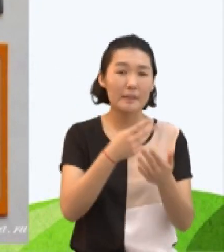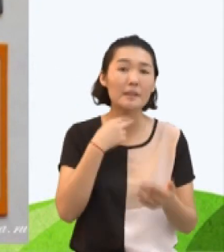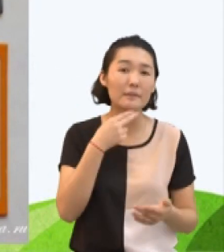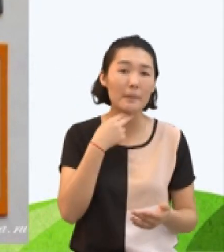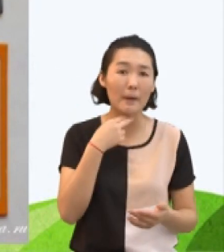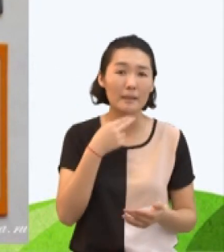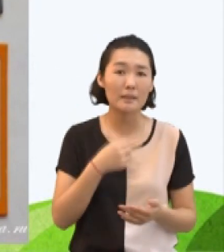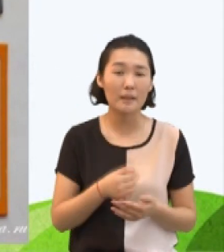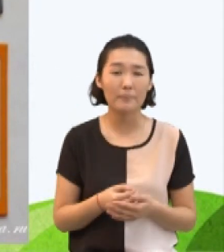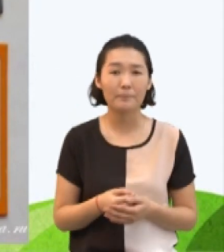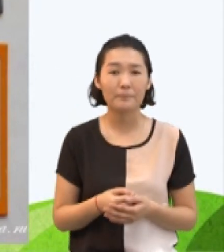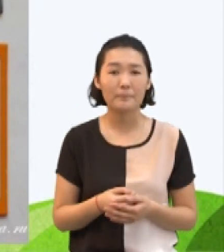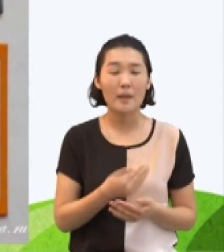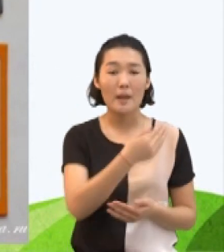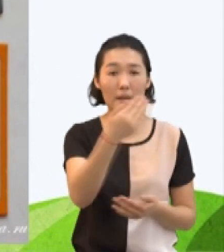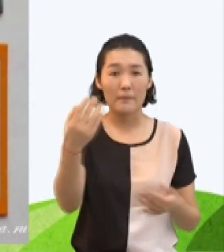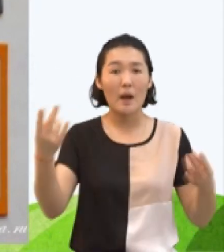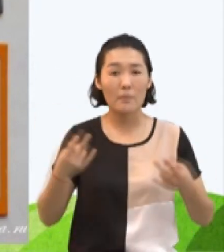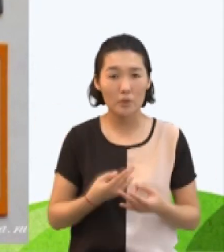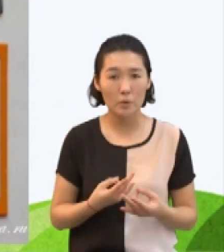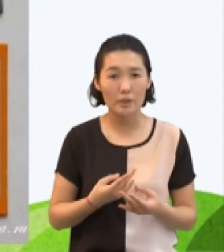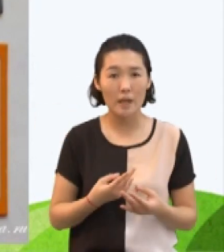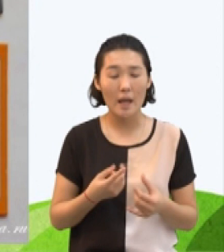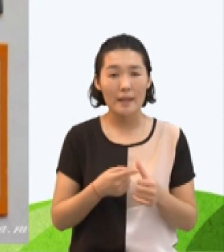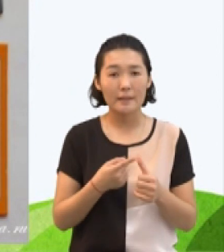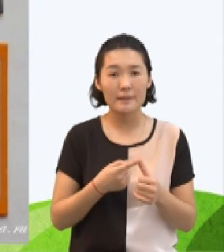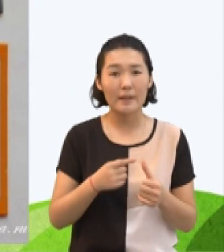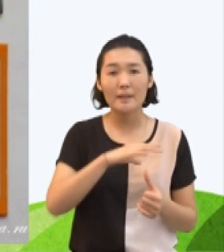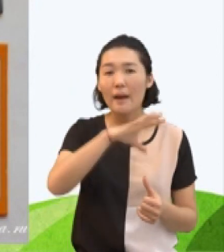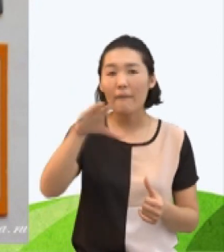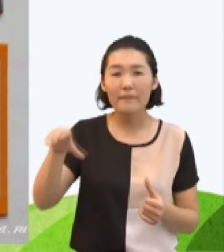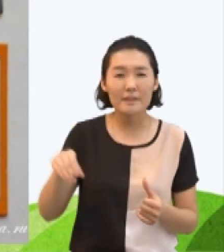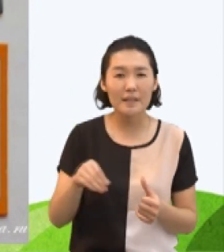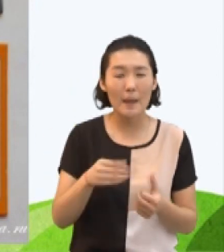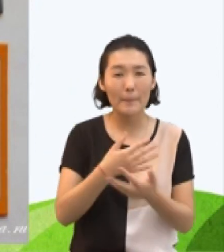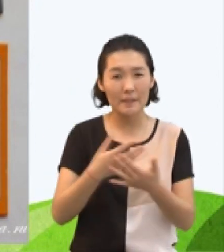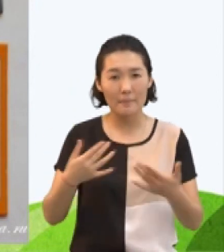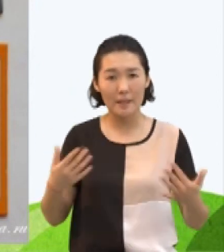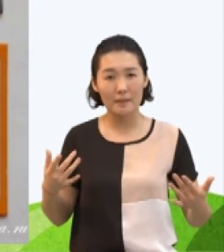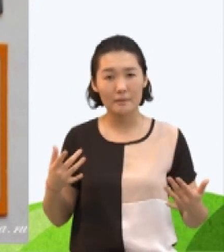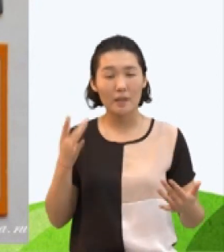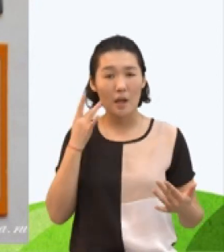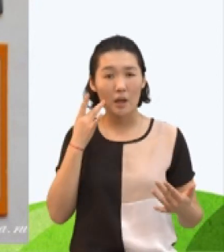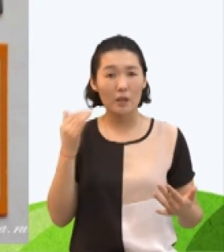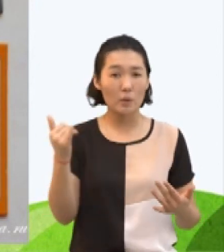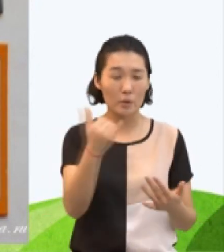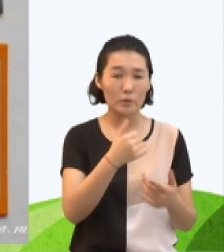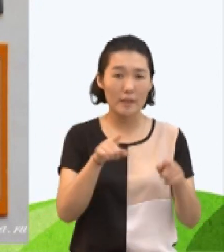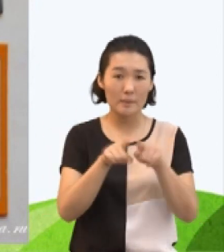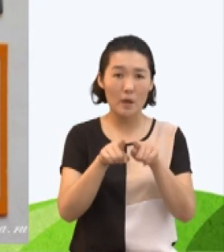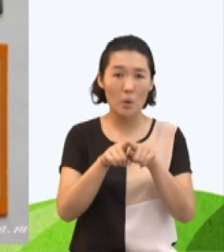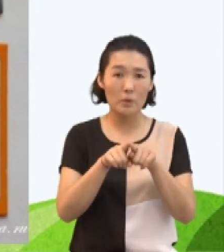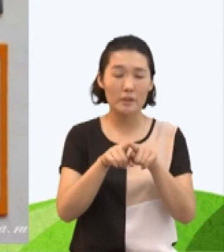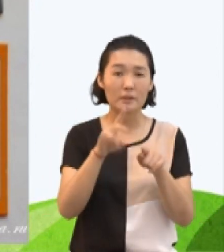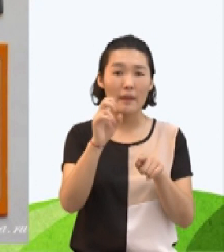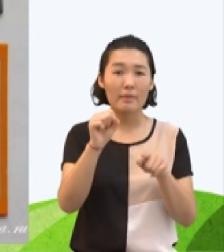Посмотрите внимательно, и вам нужно будет назвать все предметы, которые у нас